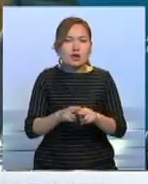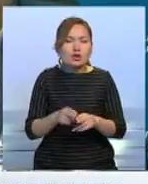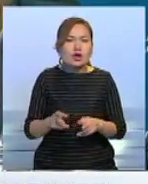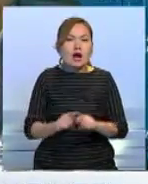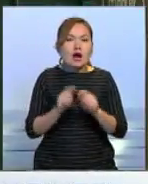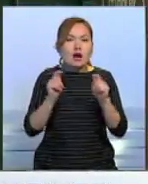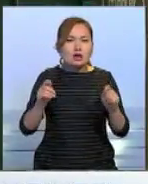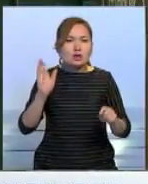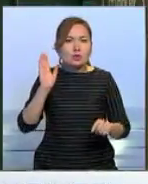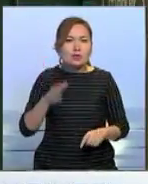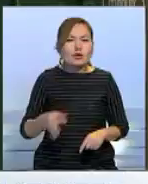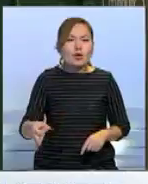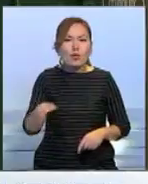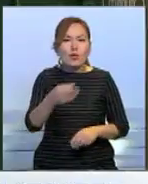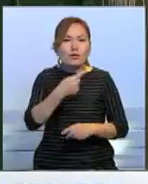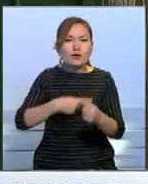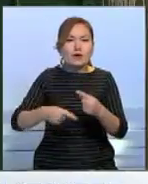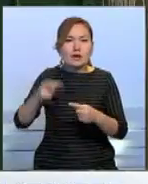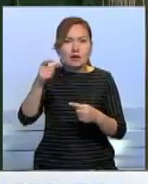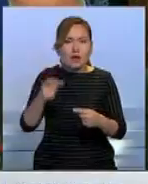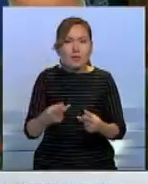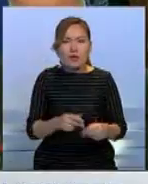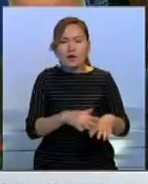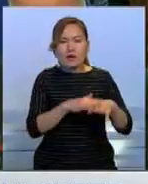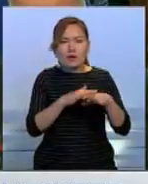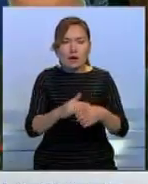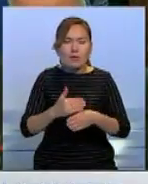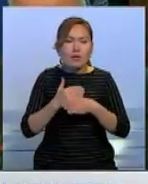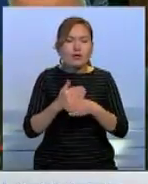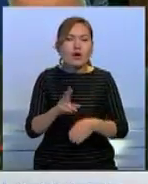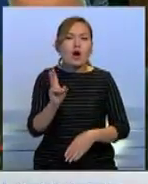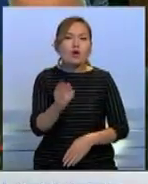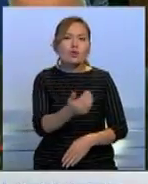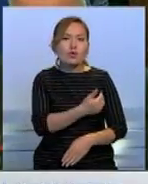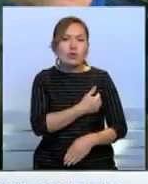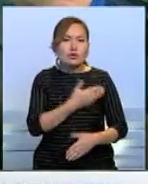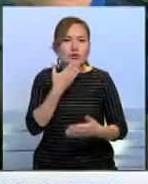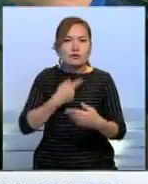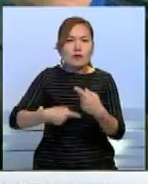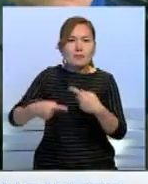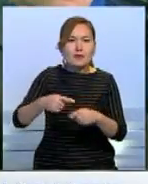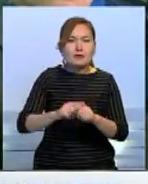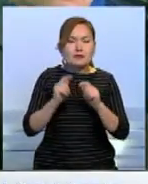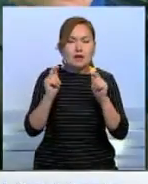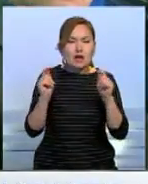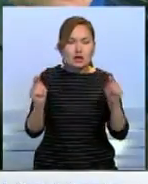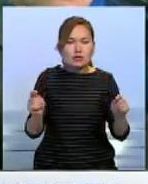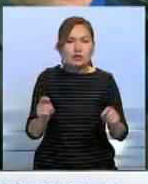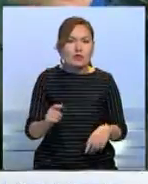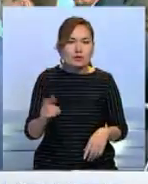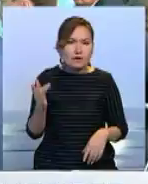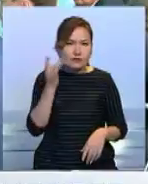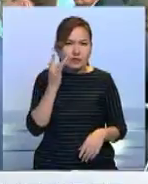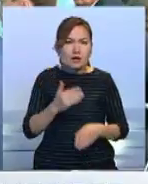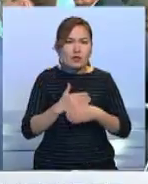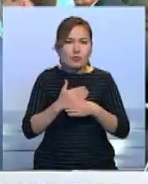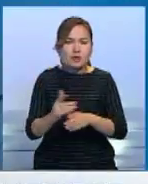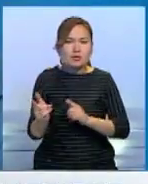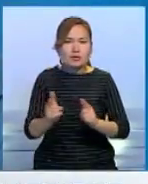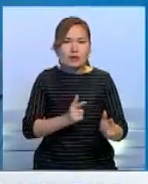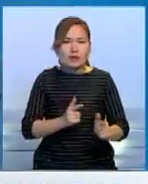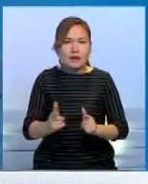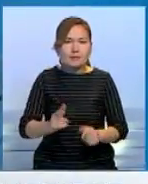туады. Облыстық кәсіпкерлер палатасы өз тарапынан кәсіп ашуға ниетті жандардың бизнес жоспарын тегін жасап бермек.